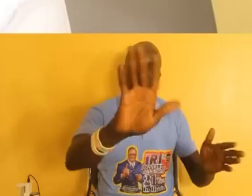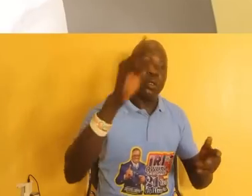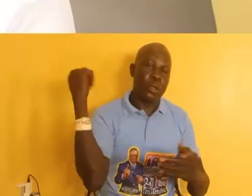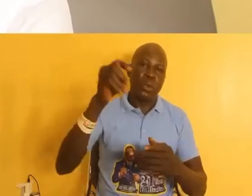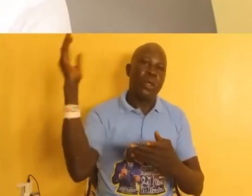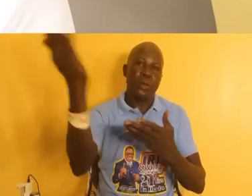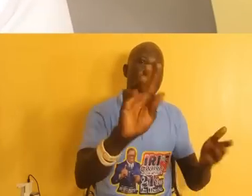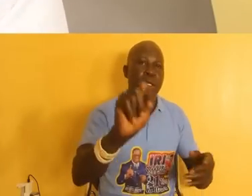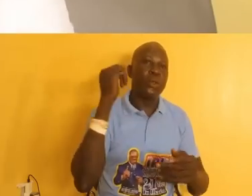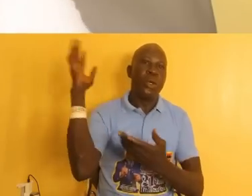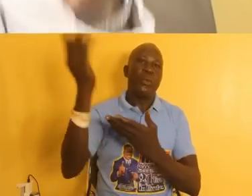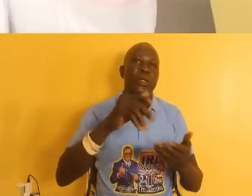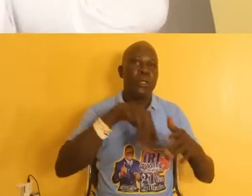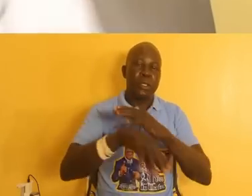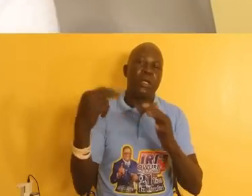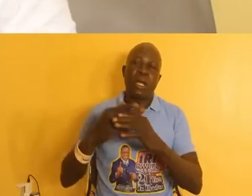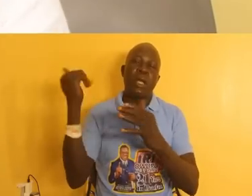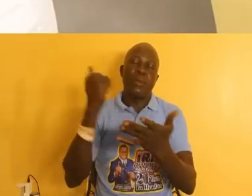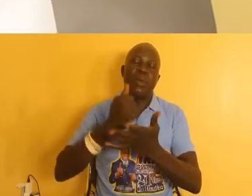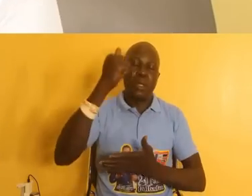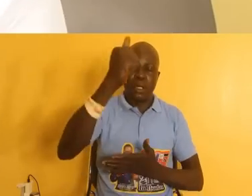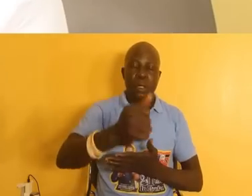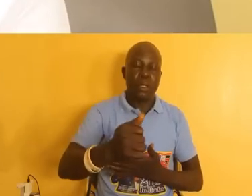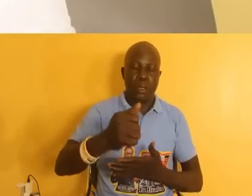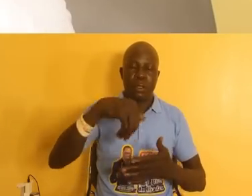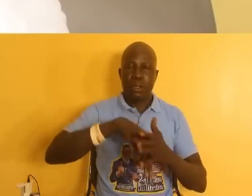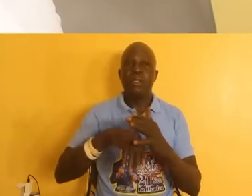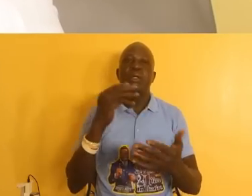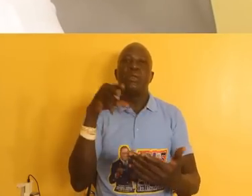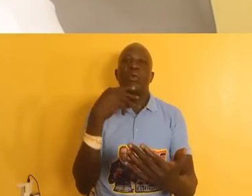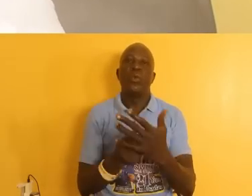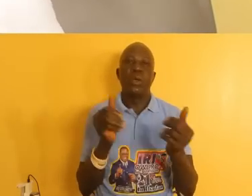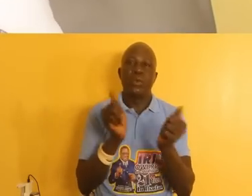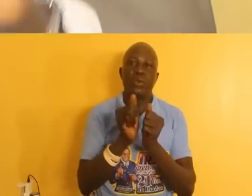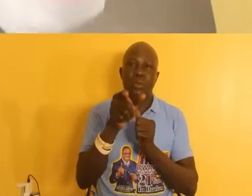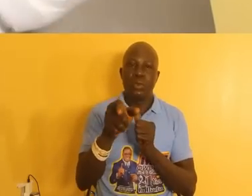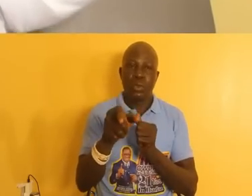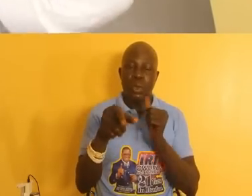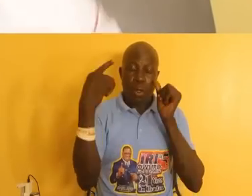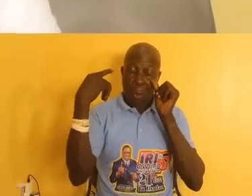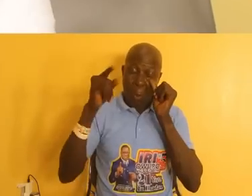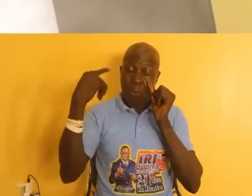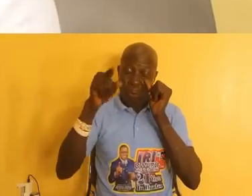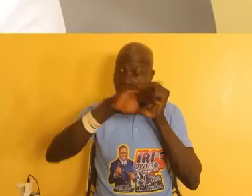wá. Lọ mẹ́rí ẹ̀ wá. Àní ẹ̀rọ. Yóò dẹ̀ dára fún